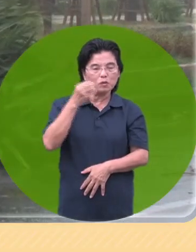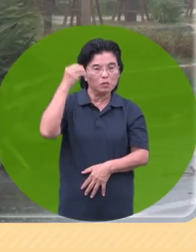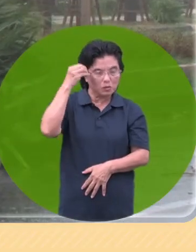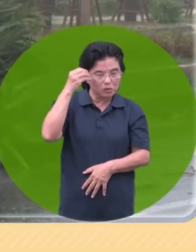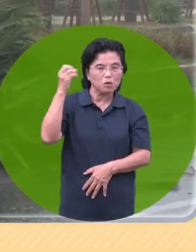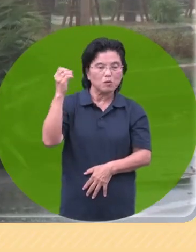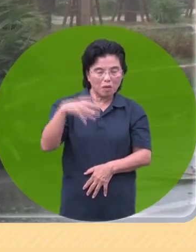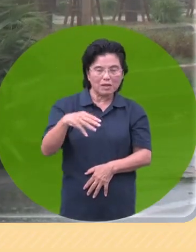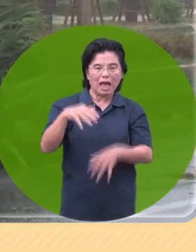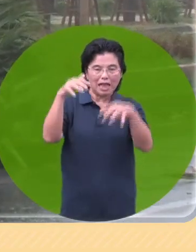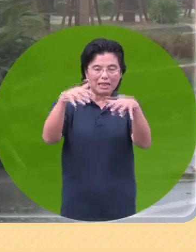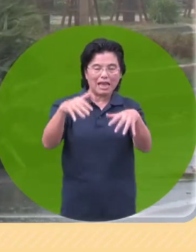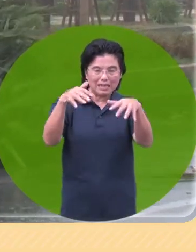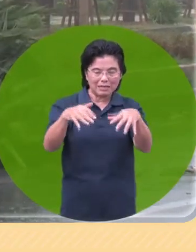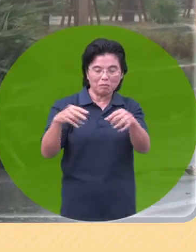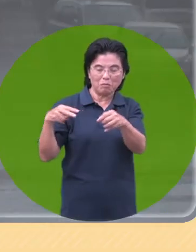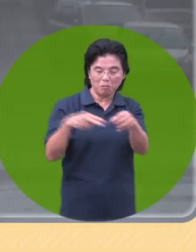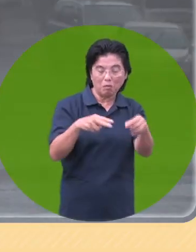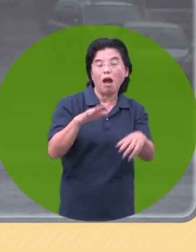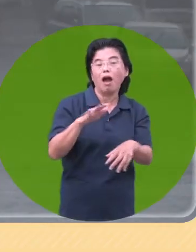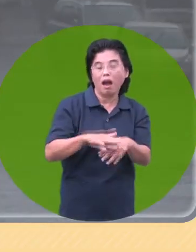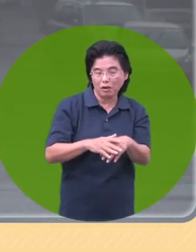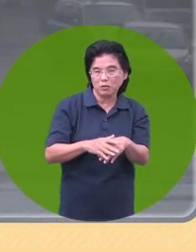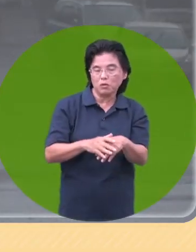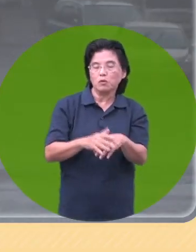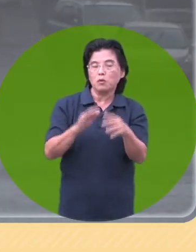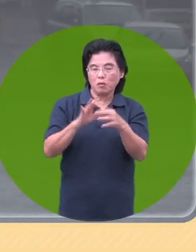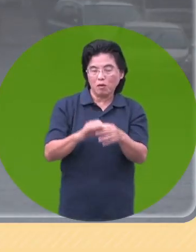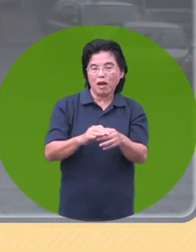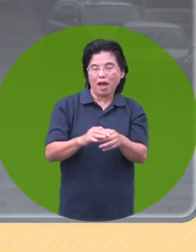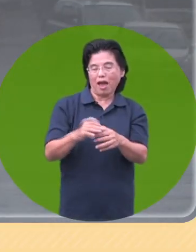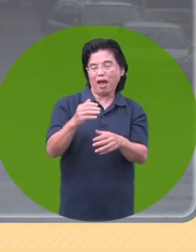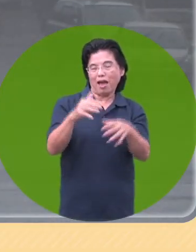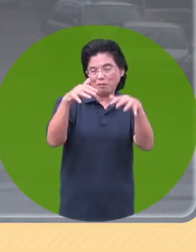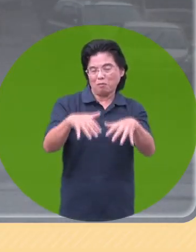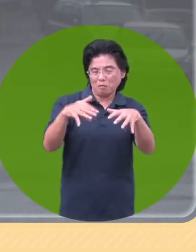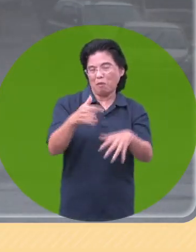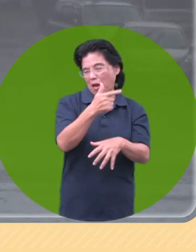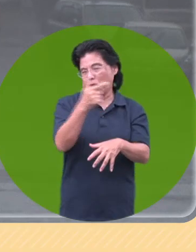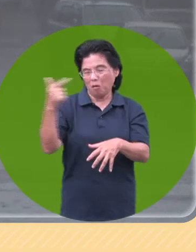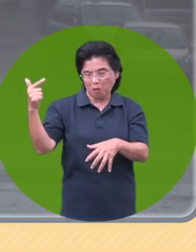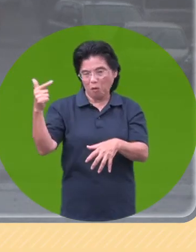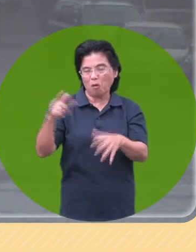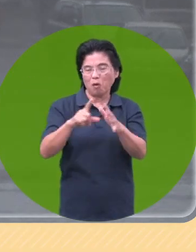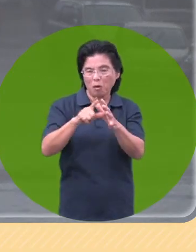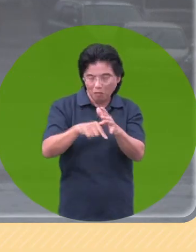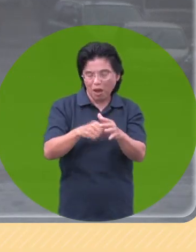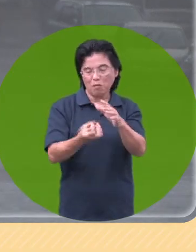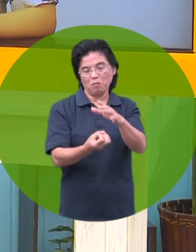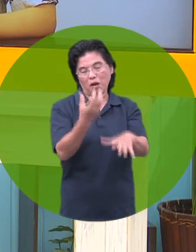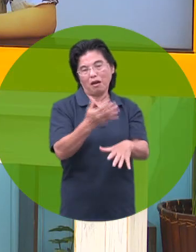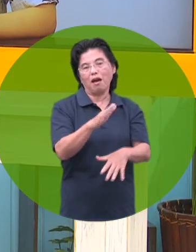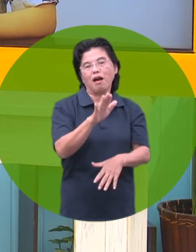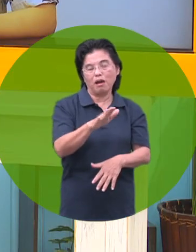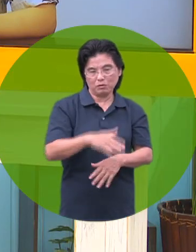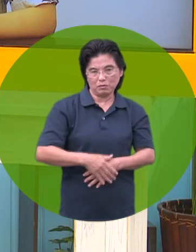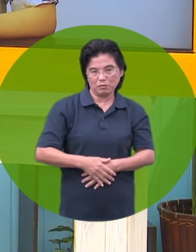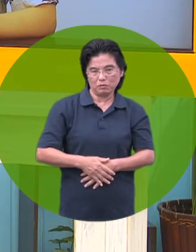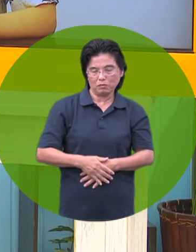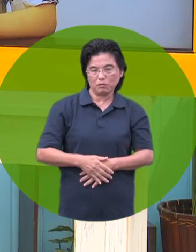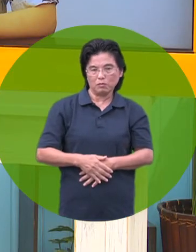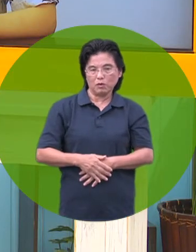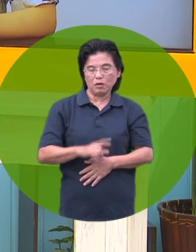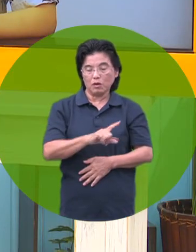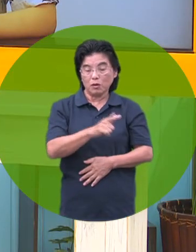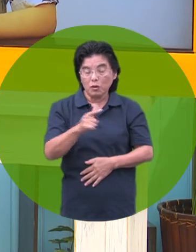の影響もちろんですが、最近ではゲリラ豪雨と呼ばれる集中豪雨も多く発生しています。 環境の変